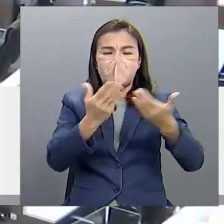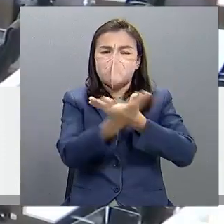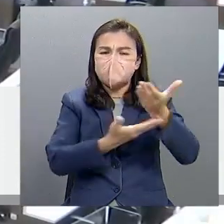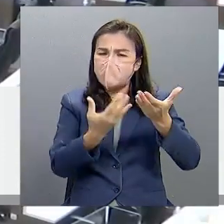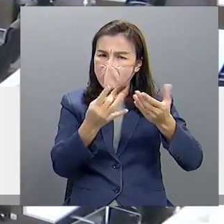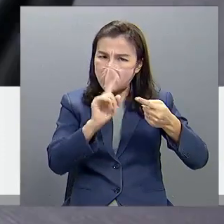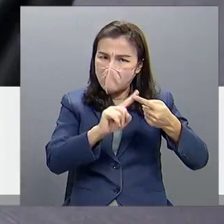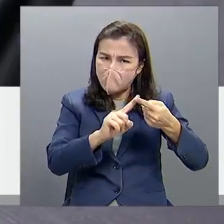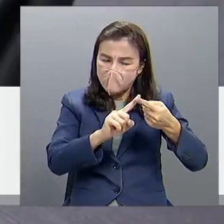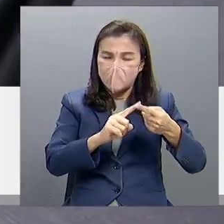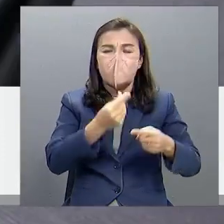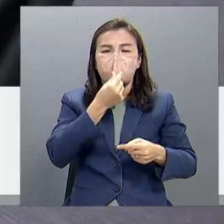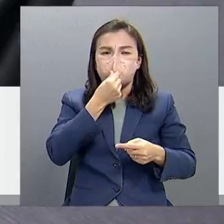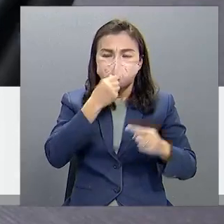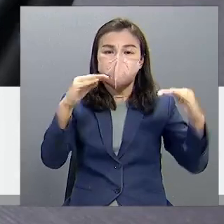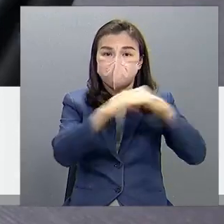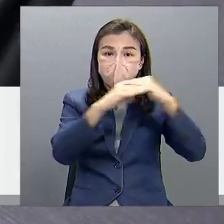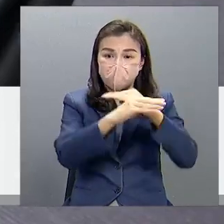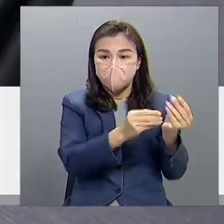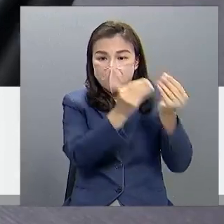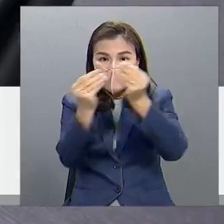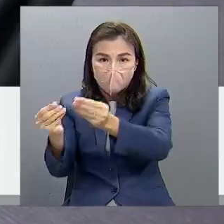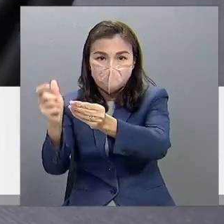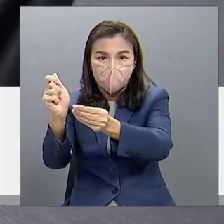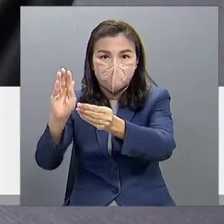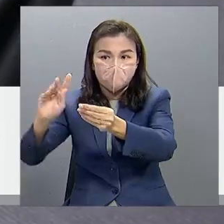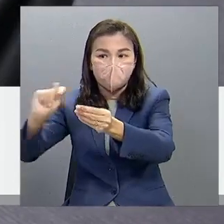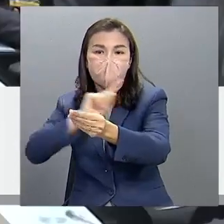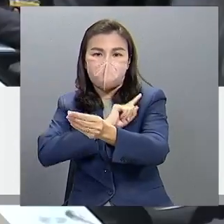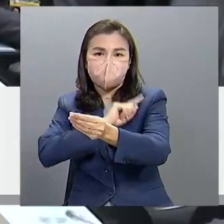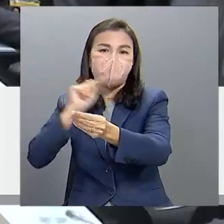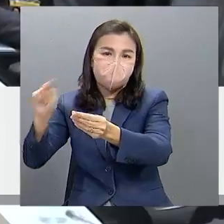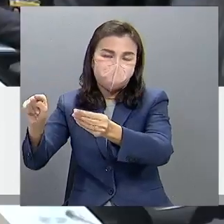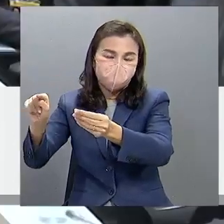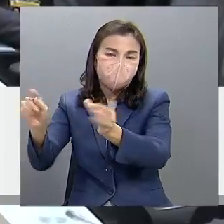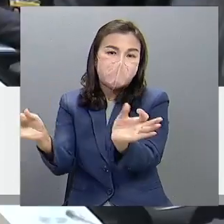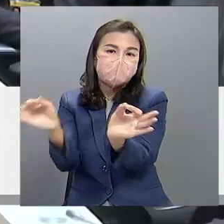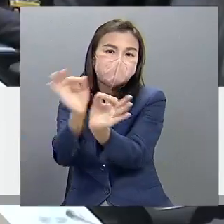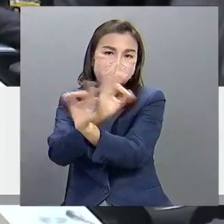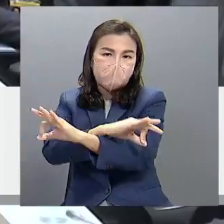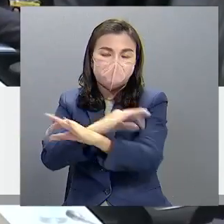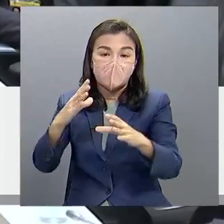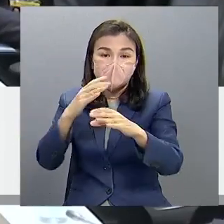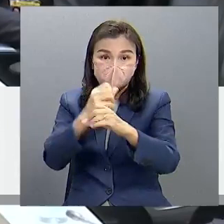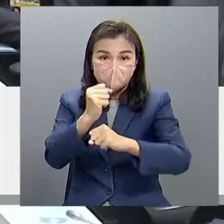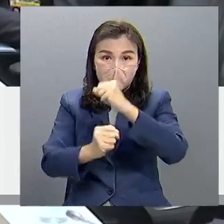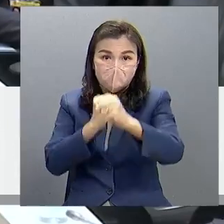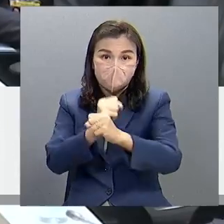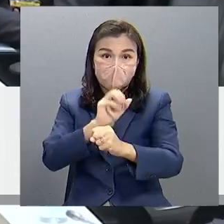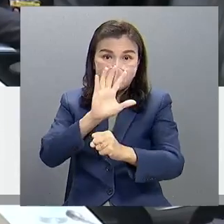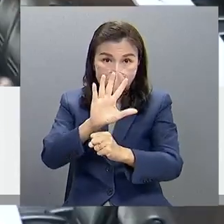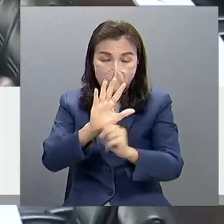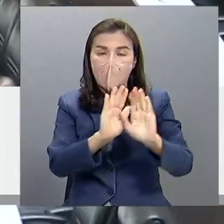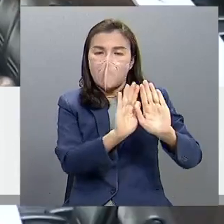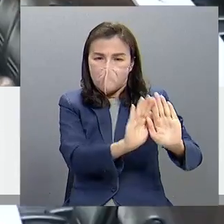ราจรบางส่วนนะคะไปให้องค์กรปกครองส่วนท้องถิ่นขนาดใหญ่จะสรุปภายใน5ปีหรือว่าจะคงไว้หรือว่าจะตั